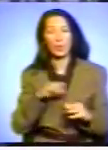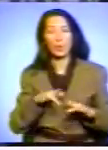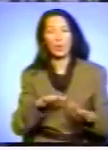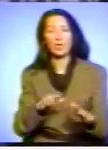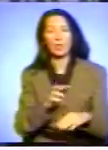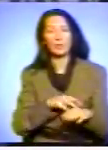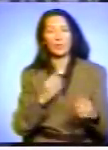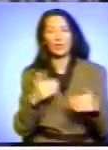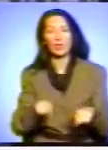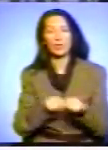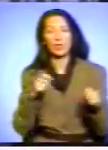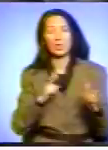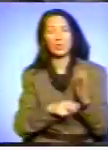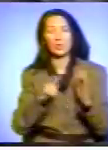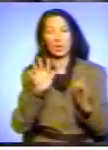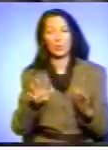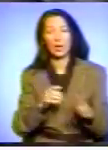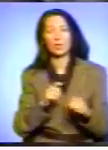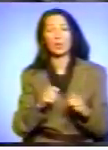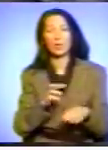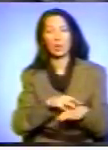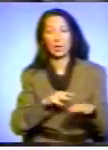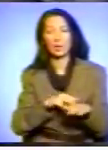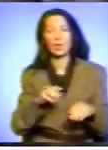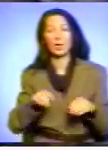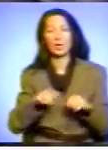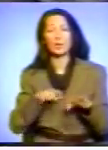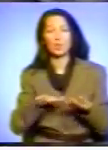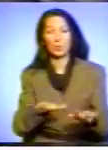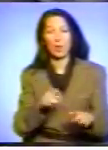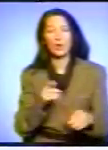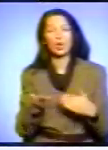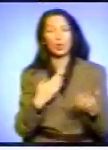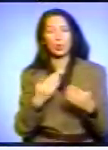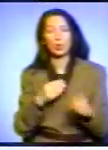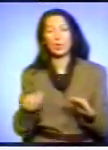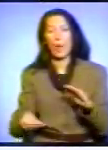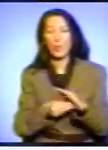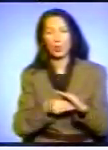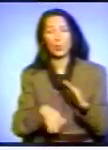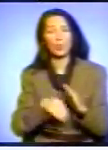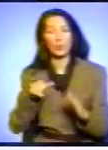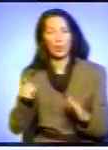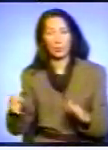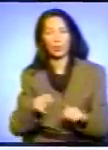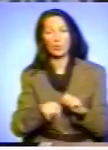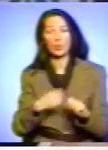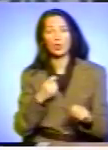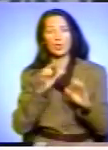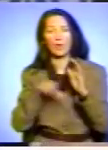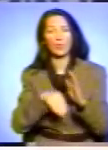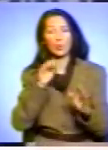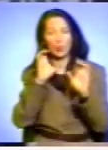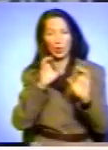відкрили 75 кримінальних справ. Вони стосуються передусім незаконної агітації, підкупу виборців та порушення виборчого законодавства.